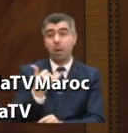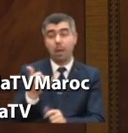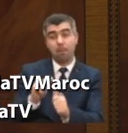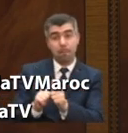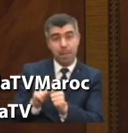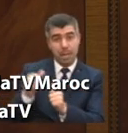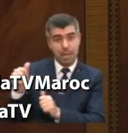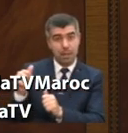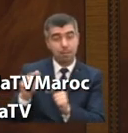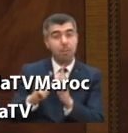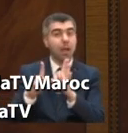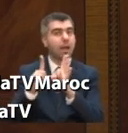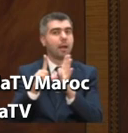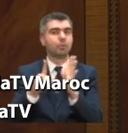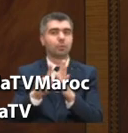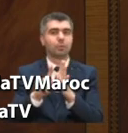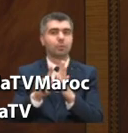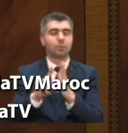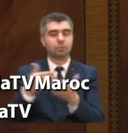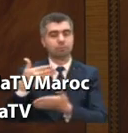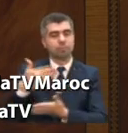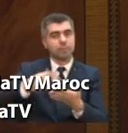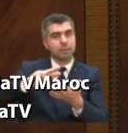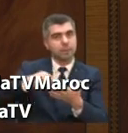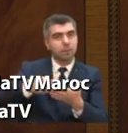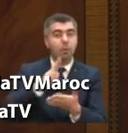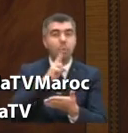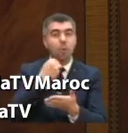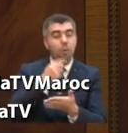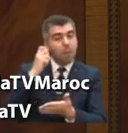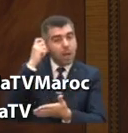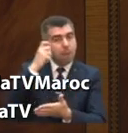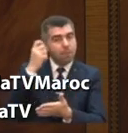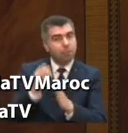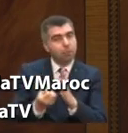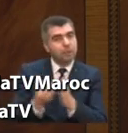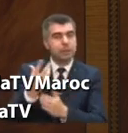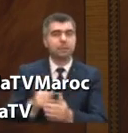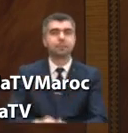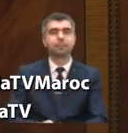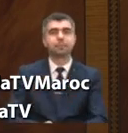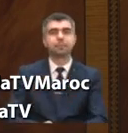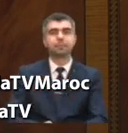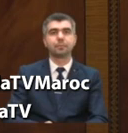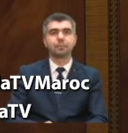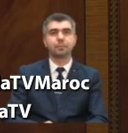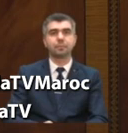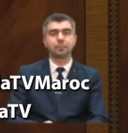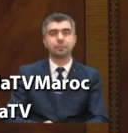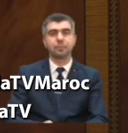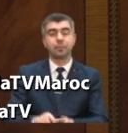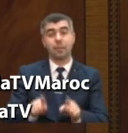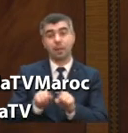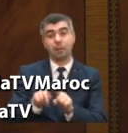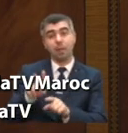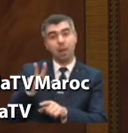القانوني والتنظيمي الملائمين، وهناك يجي الدور للحكومة باش تفكر جدا كما قلت باش تستثمروا. السيد الوزير المحترم،